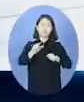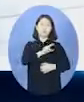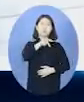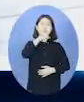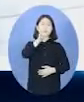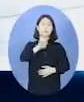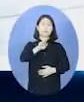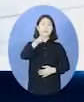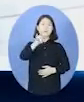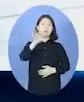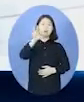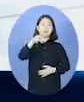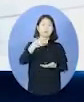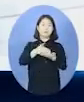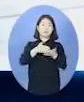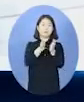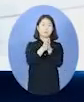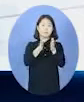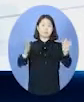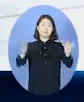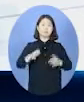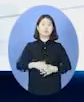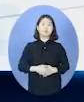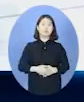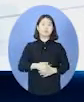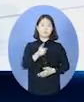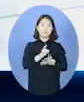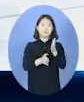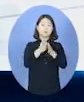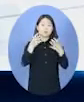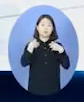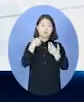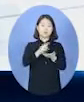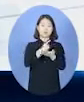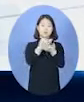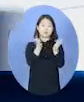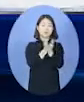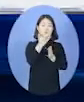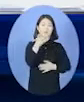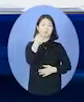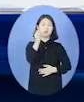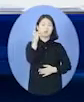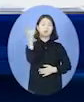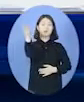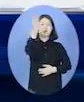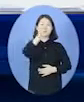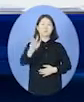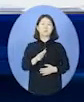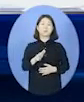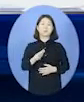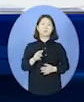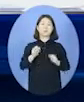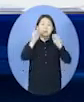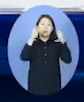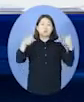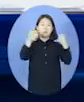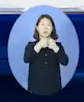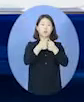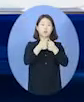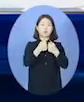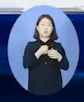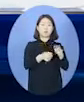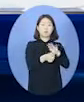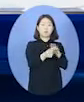여러분 안녕하십니까? 김지우입니다. 뉴스 시작하겠습니다. 천안시청 축구단이 제97회